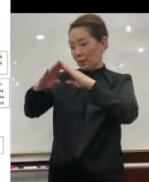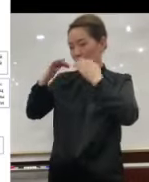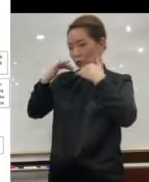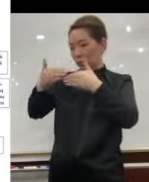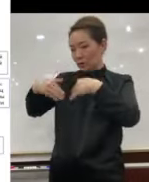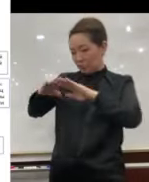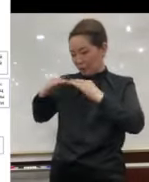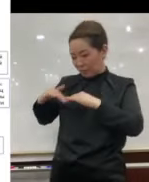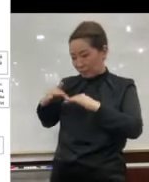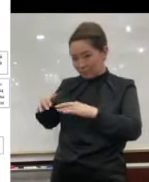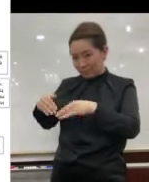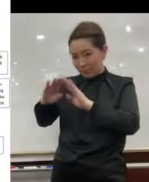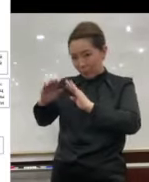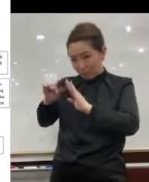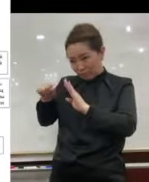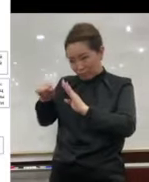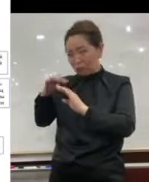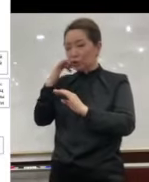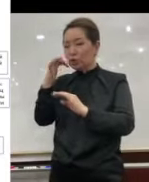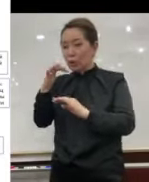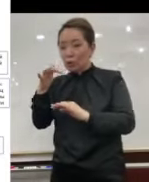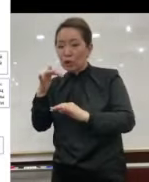бол маш их чухал байдаг.